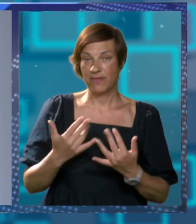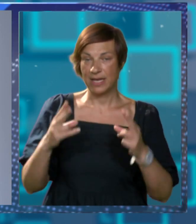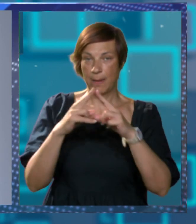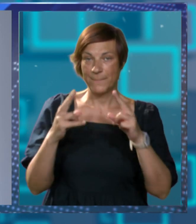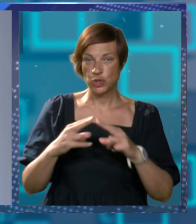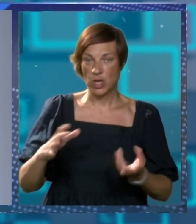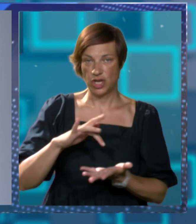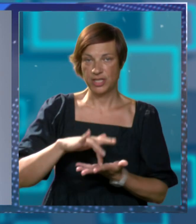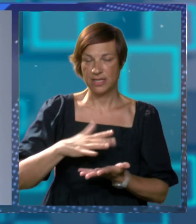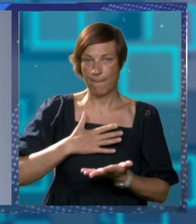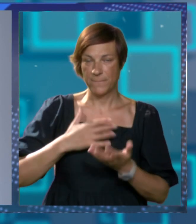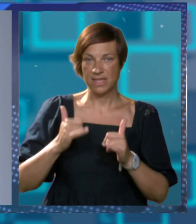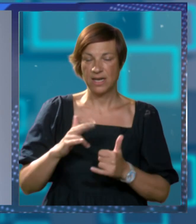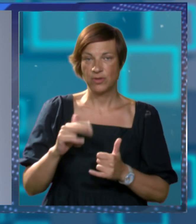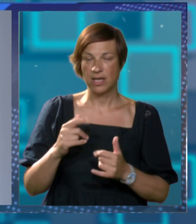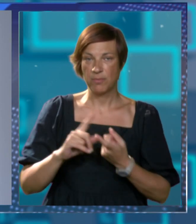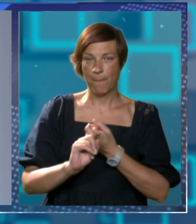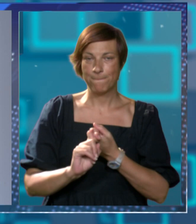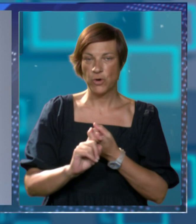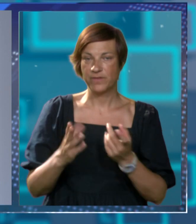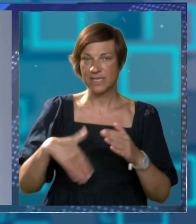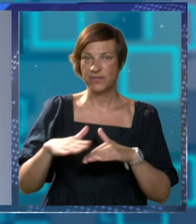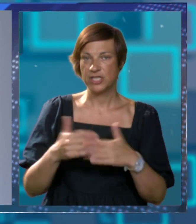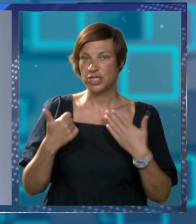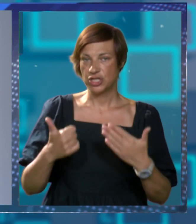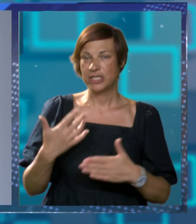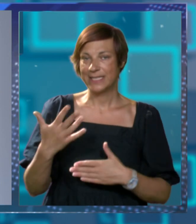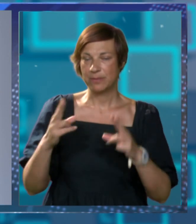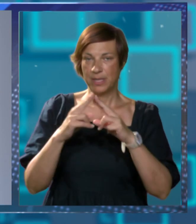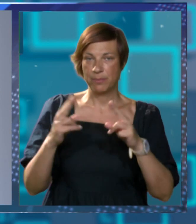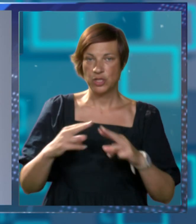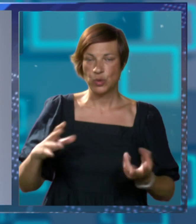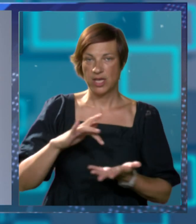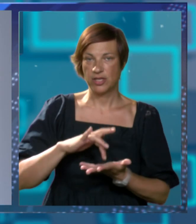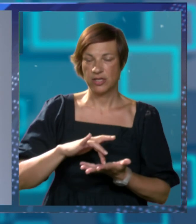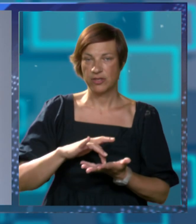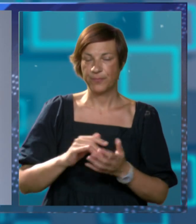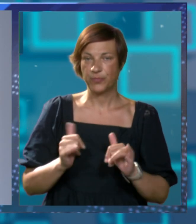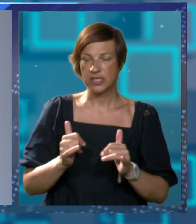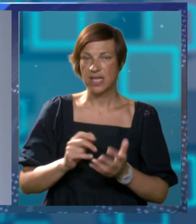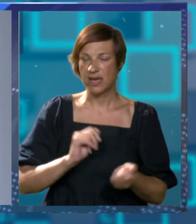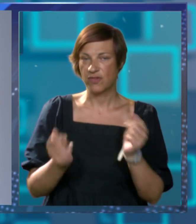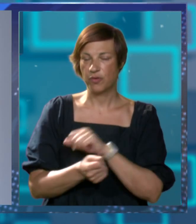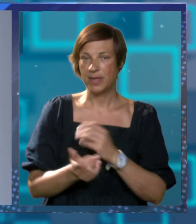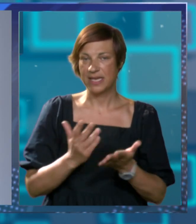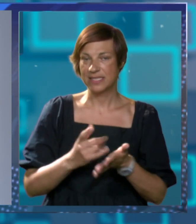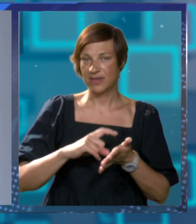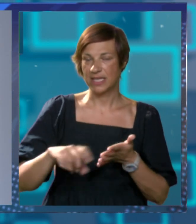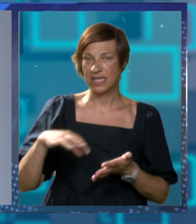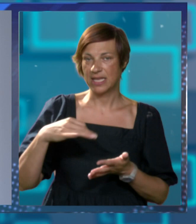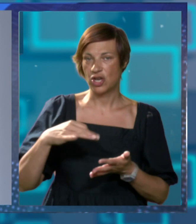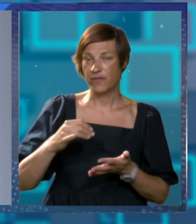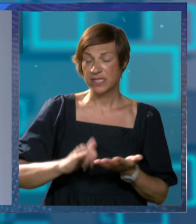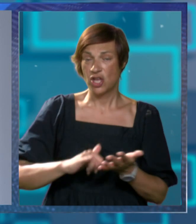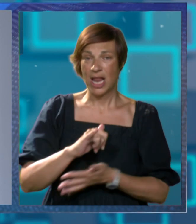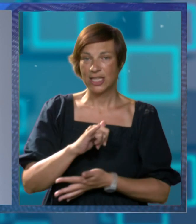broj međunarodnih destinacija. Mi trenutačno imamo, povezani smo sa više od 65 međunarodnih destinacija, to se naravno mijenja iz tjedna u tjedan, ovisno o nekim